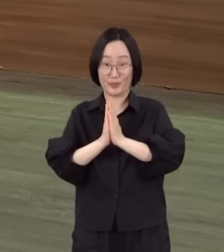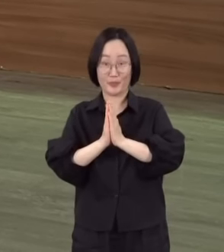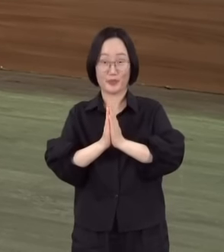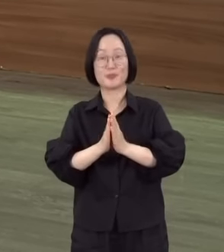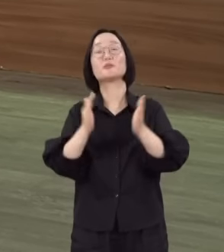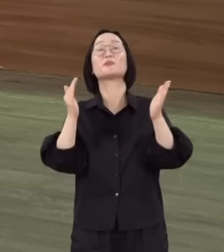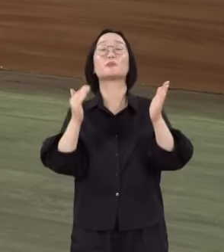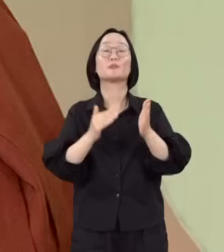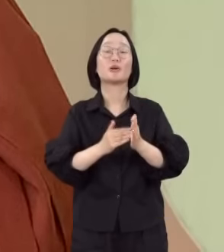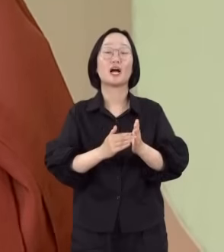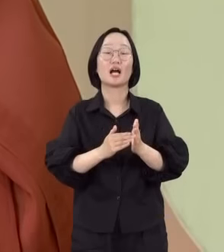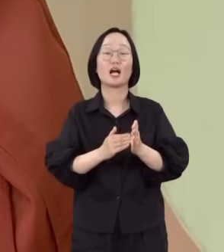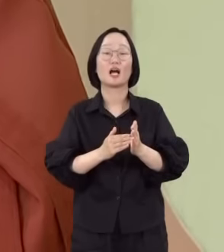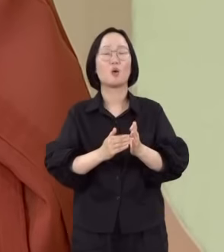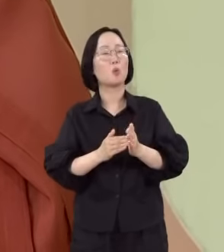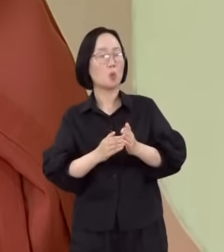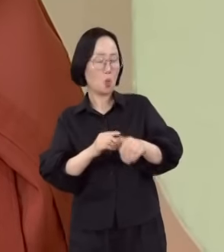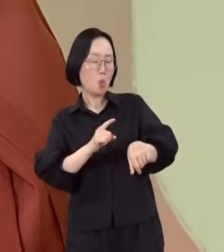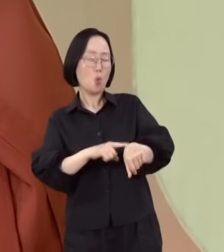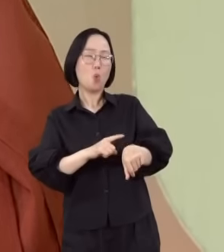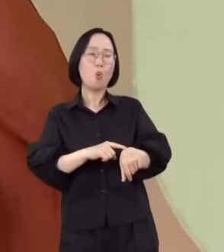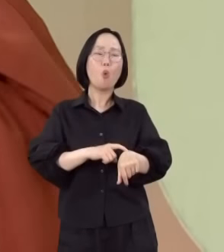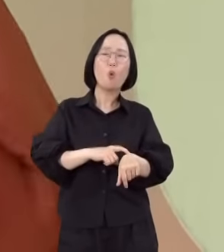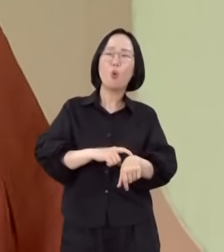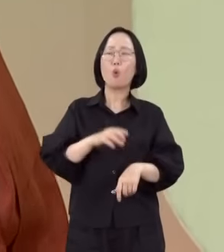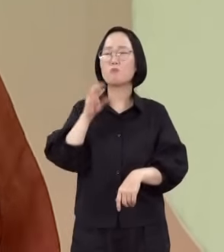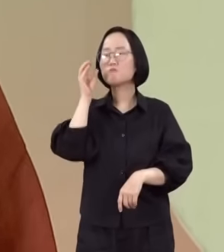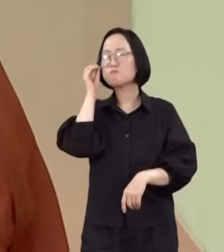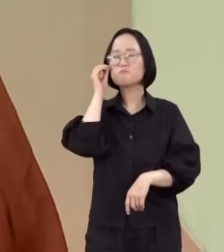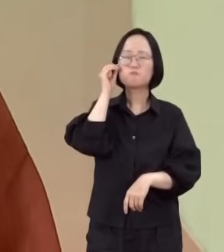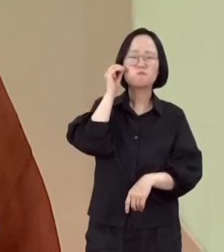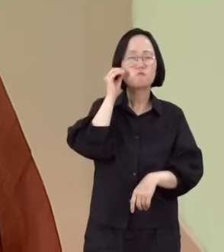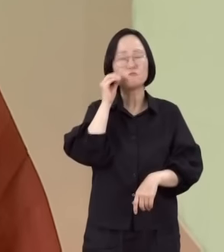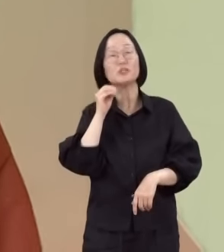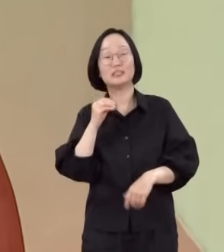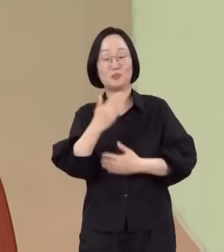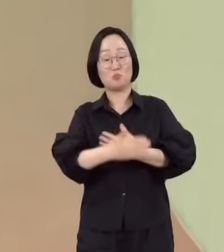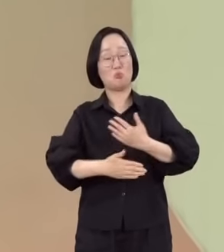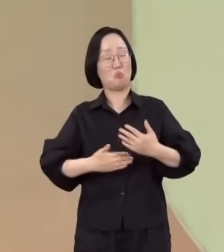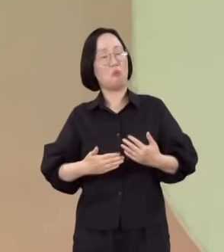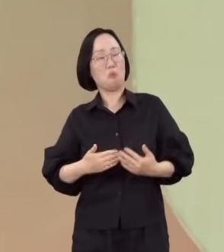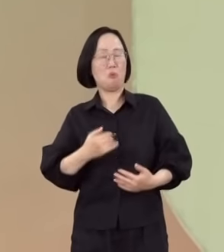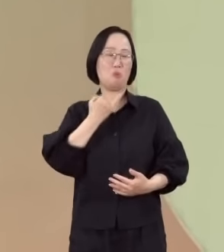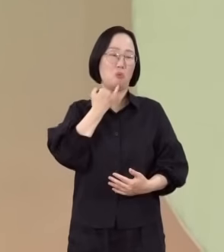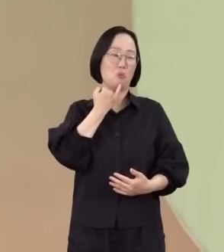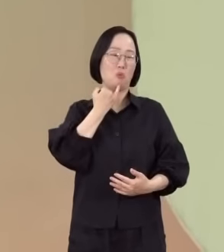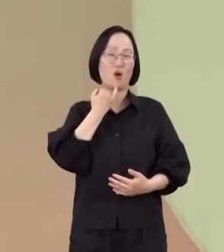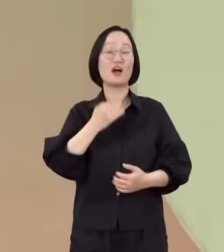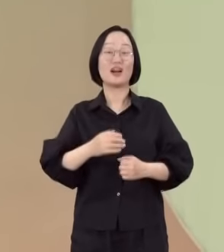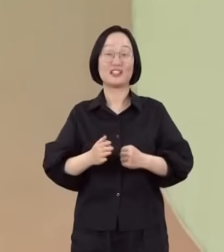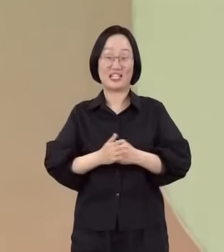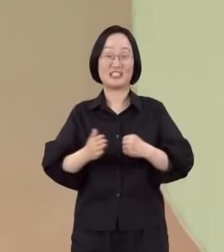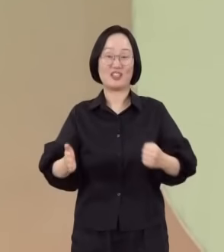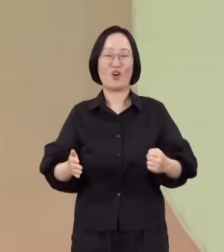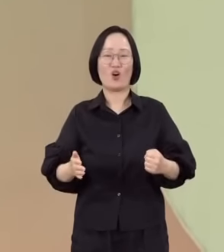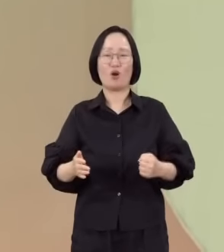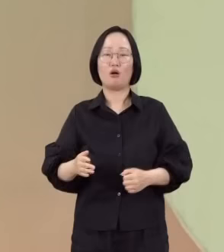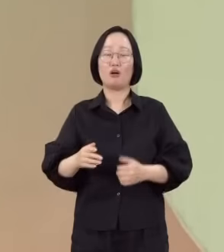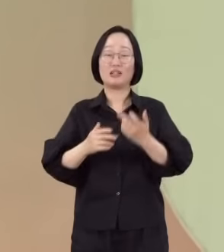난 뒤에 시간도 좀 넉넉하고 몸에 컨디션도 좋아 가지고 마음